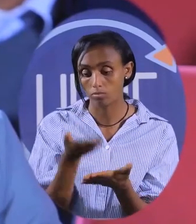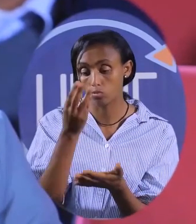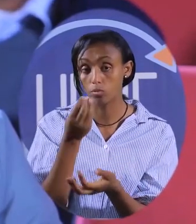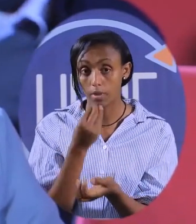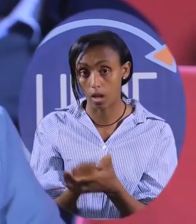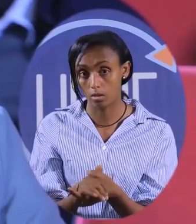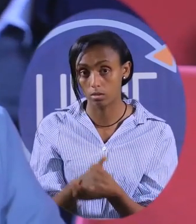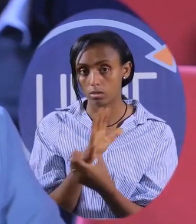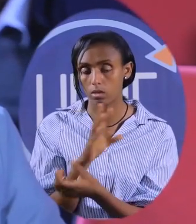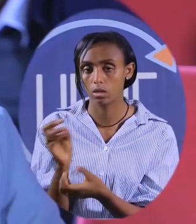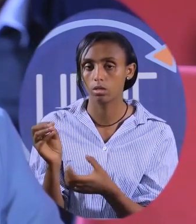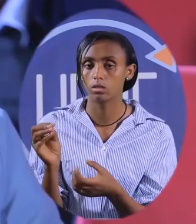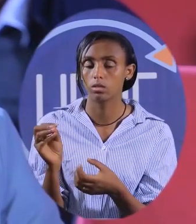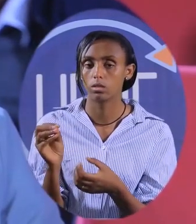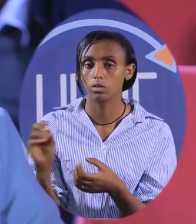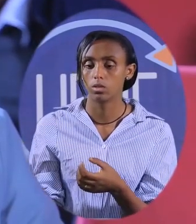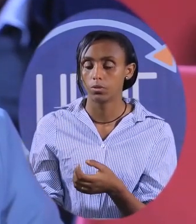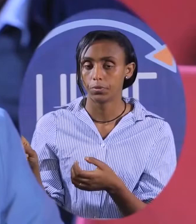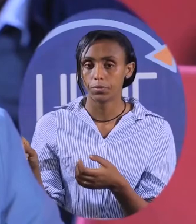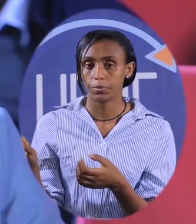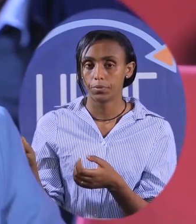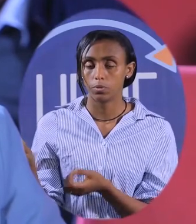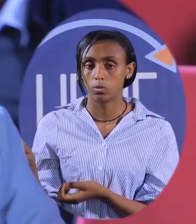ይበላል። እና የሆነ